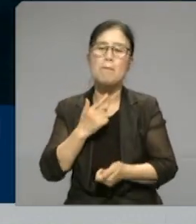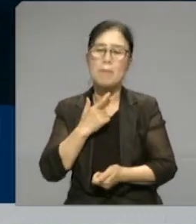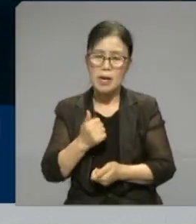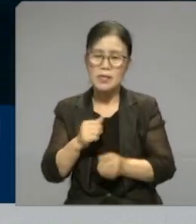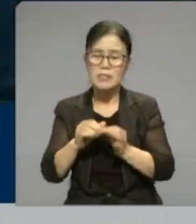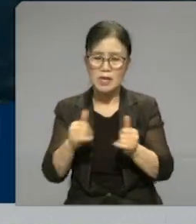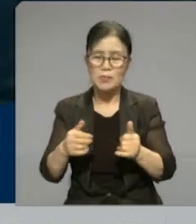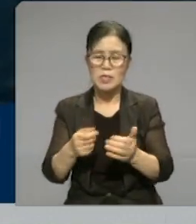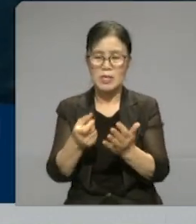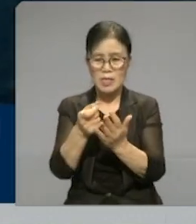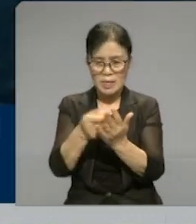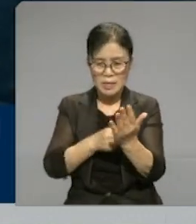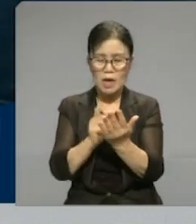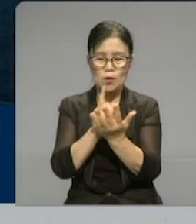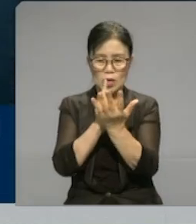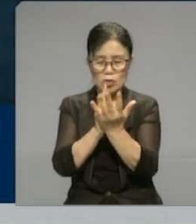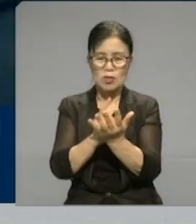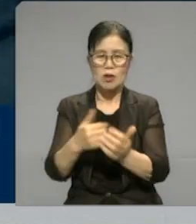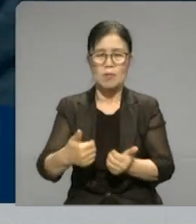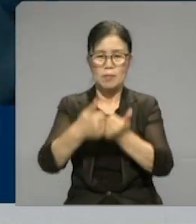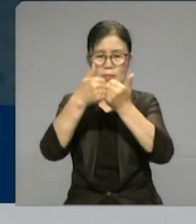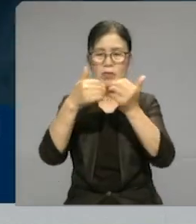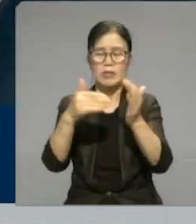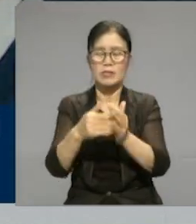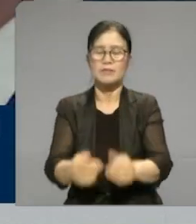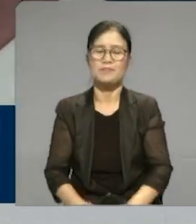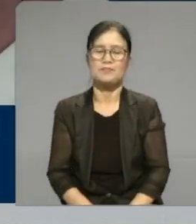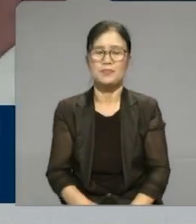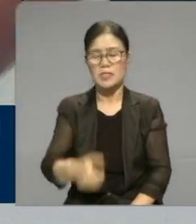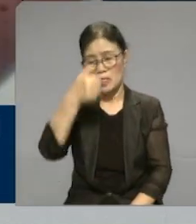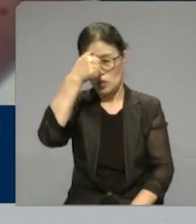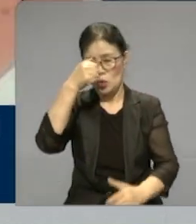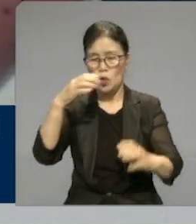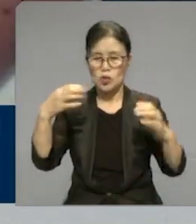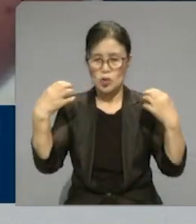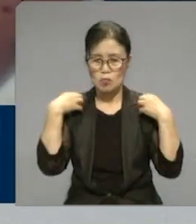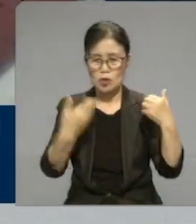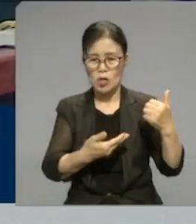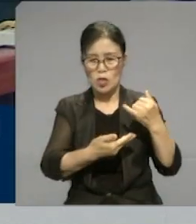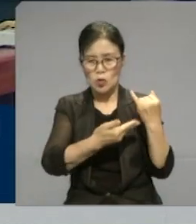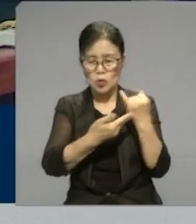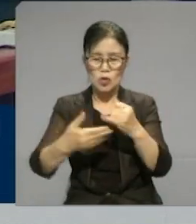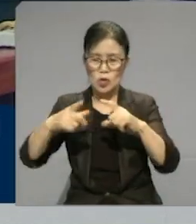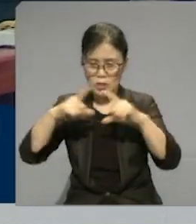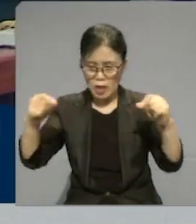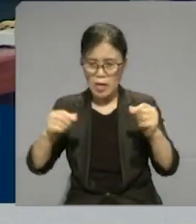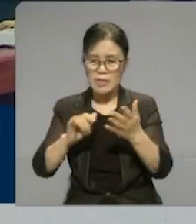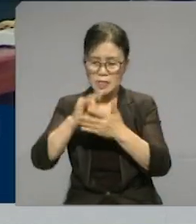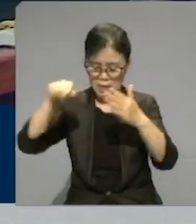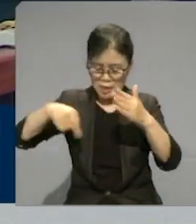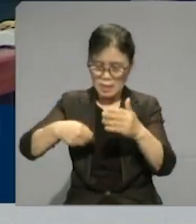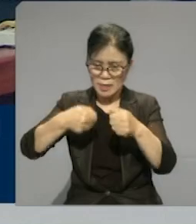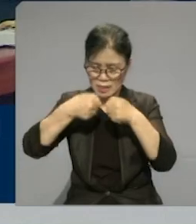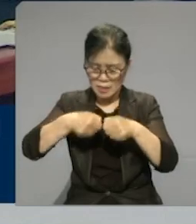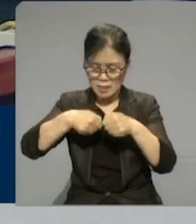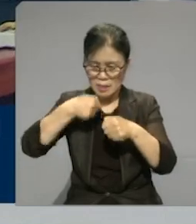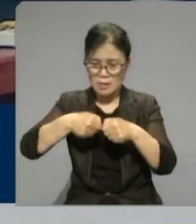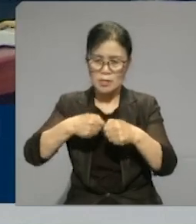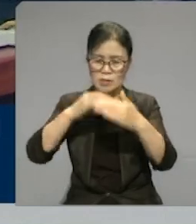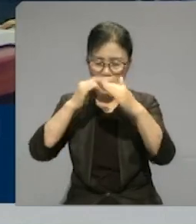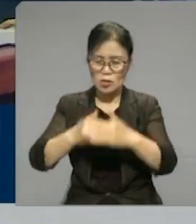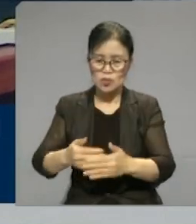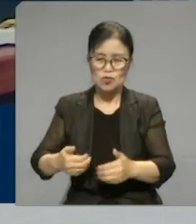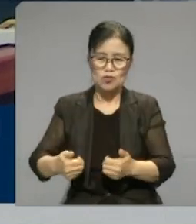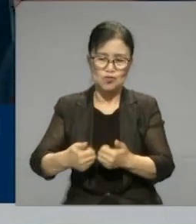인사들이 기자회견을 열어 정면 반박했습니다. 인도 정부의 초청장과 기내식 세부 내역 등을 공개하며 여당의 주장을